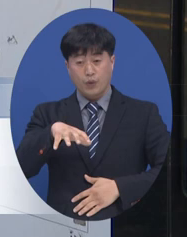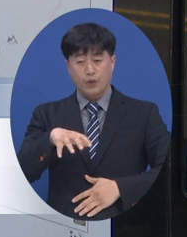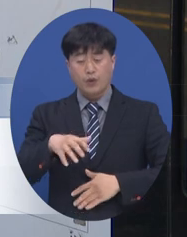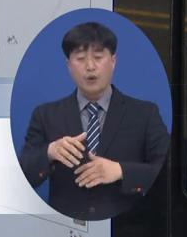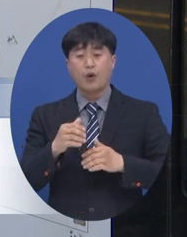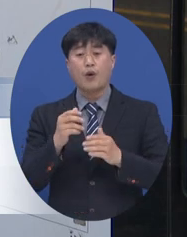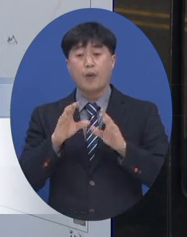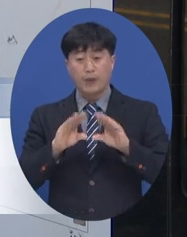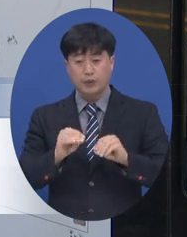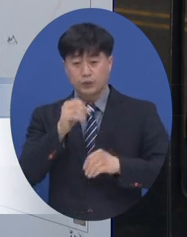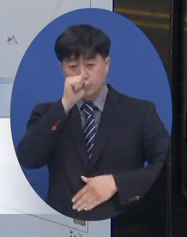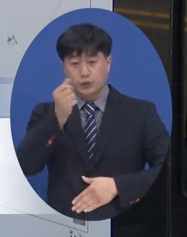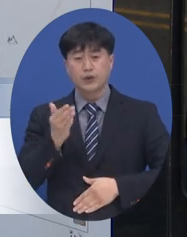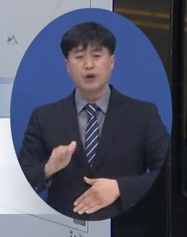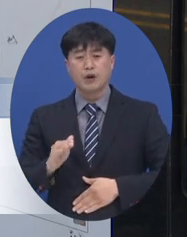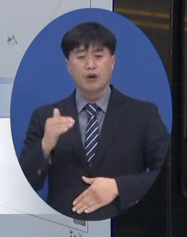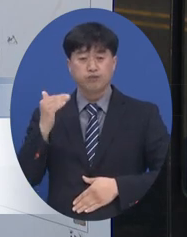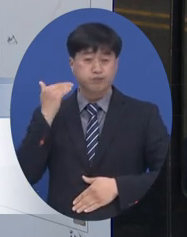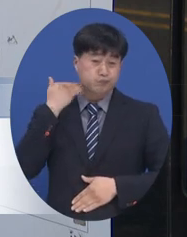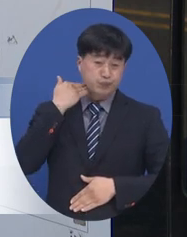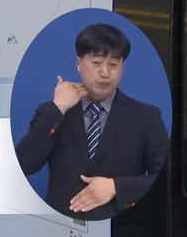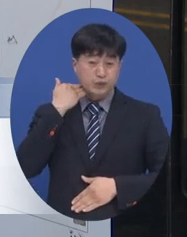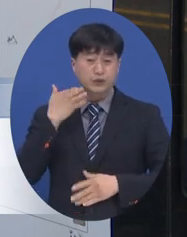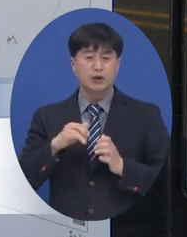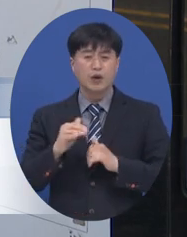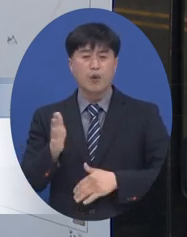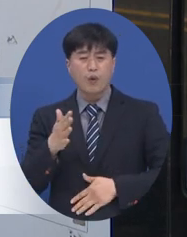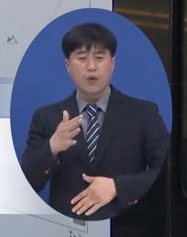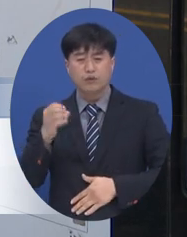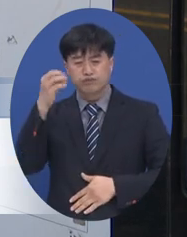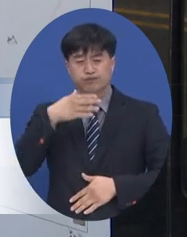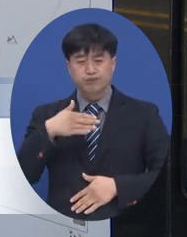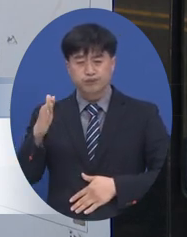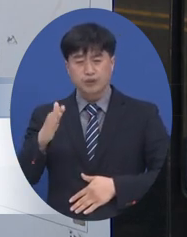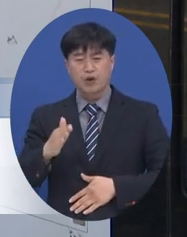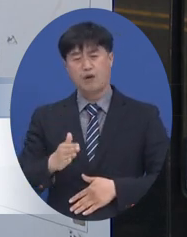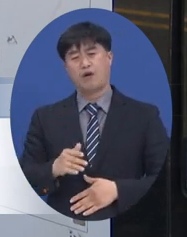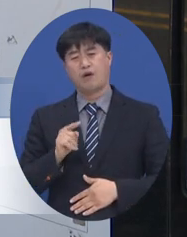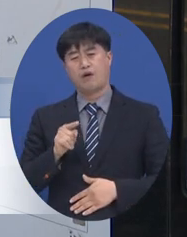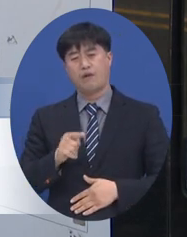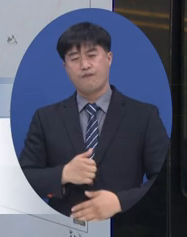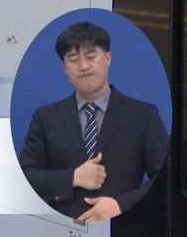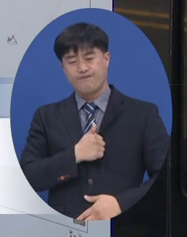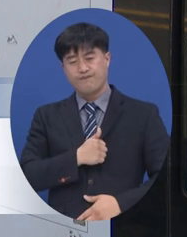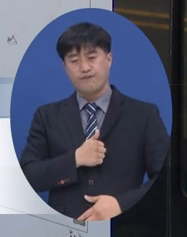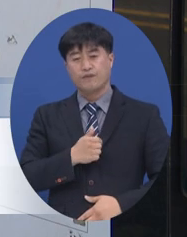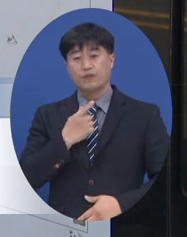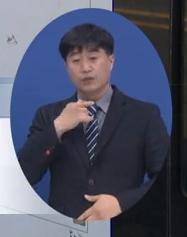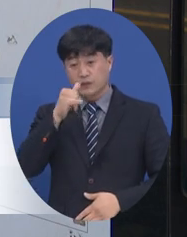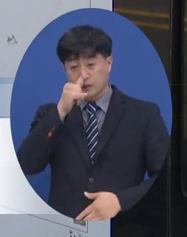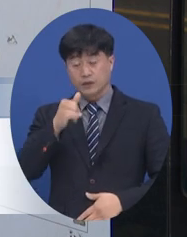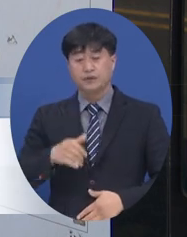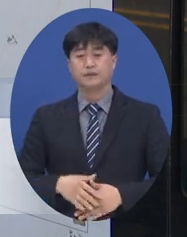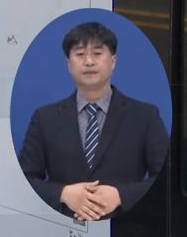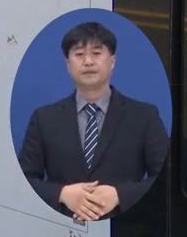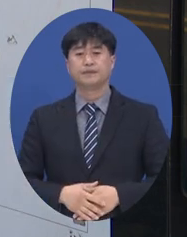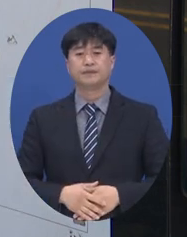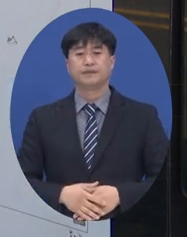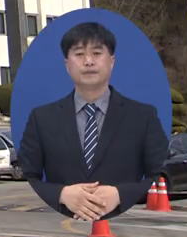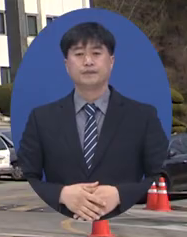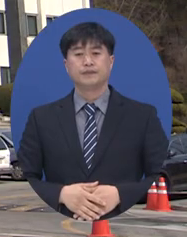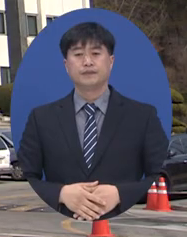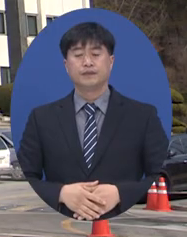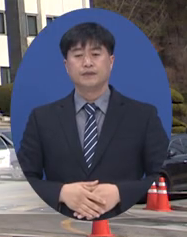기사님이 못 보시거나 아니면 사람이 없다고 그냥 지나치시거나 그래서 좀 화가 날 때도